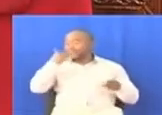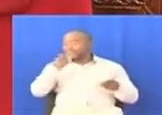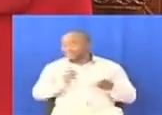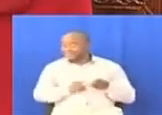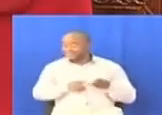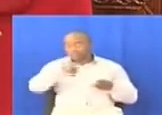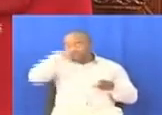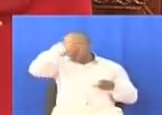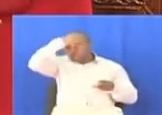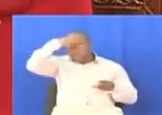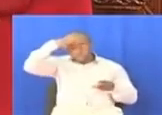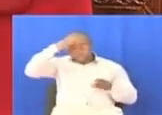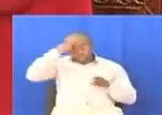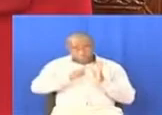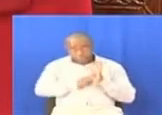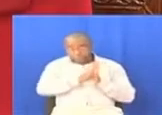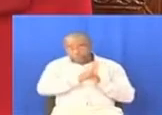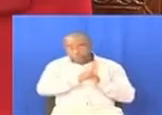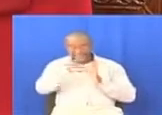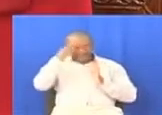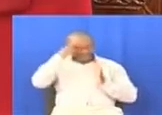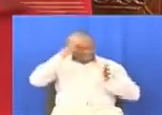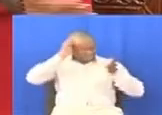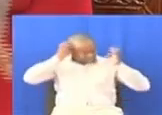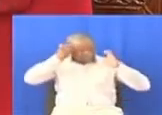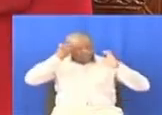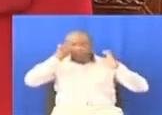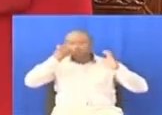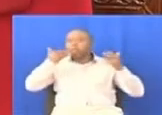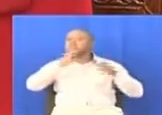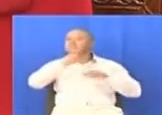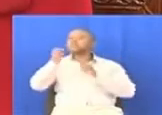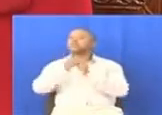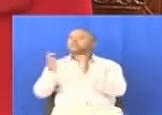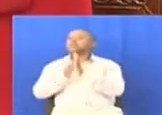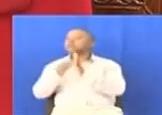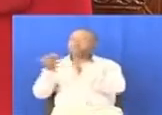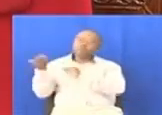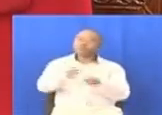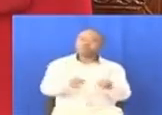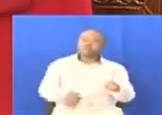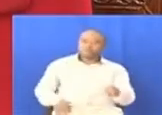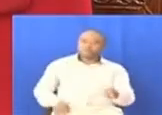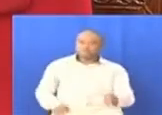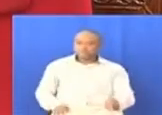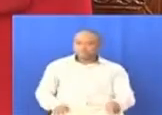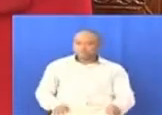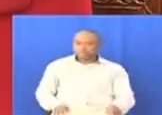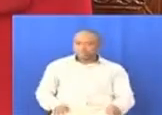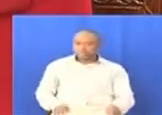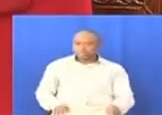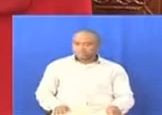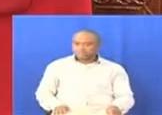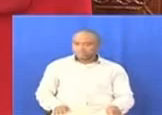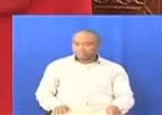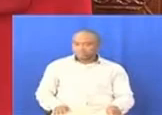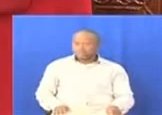joto lilipanda kidogo tu, corona akaondoka bila kuchekiwa, bila kufanya